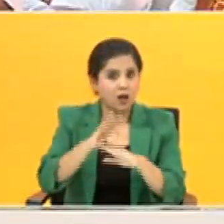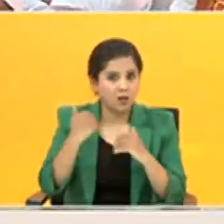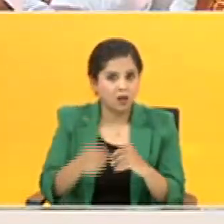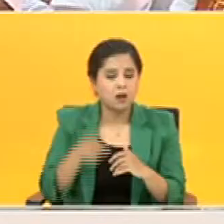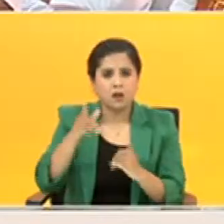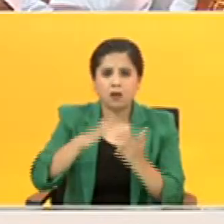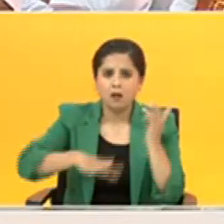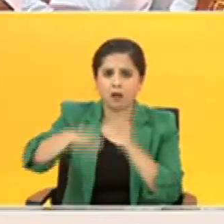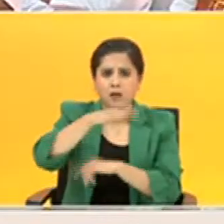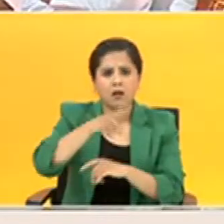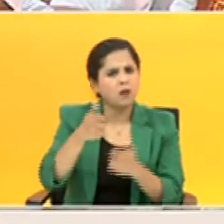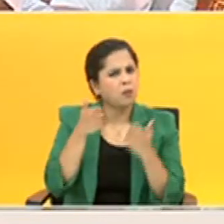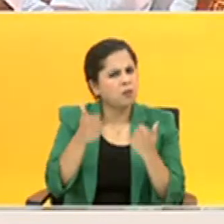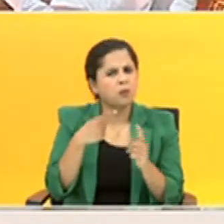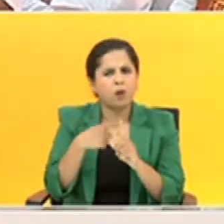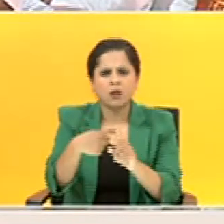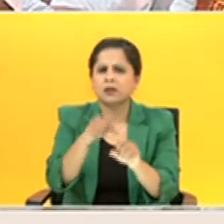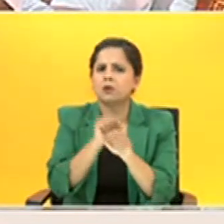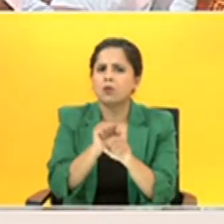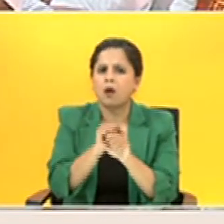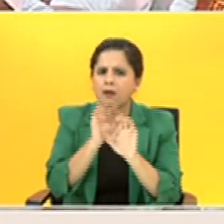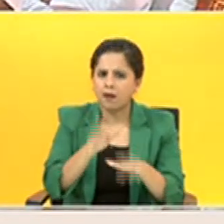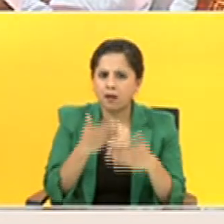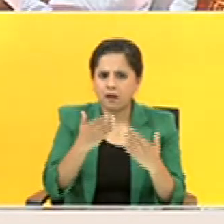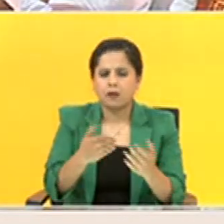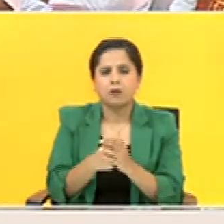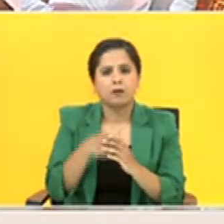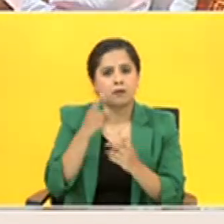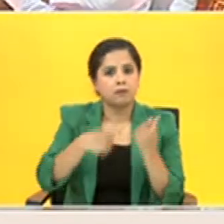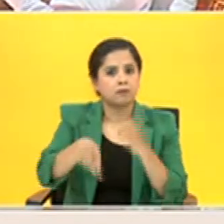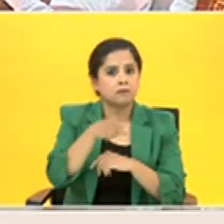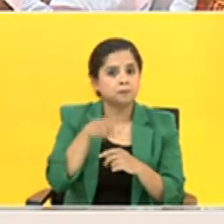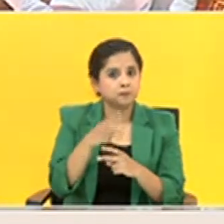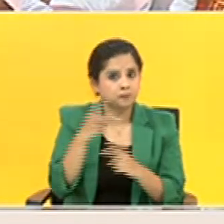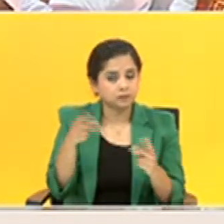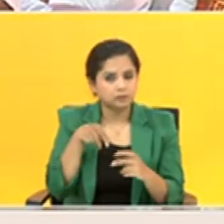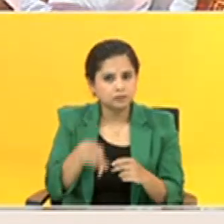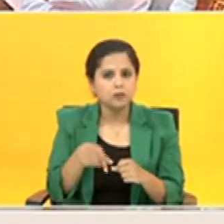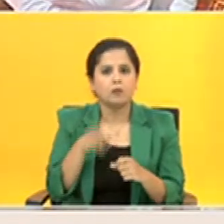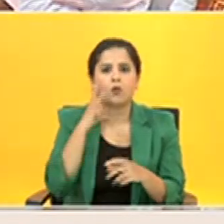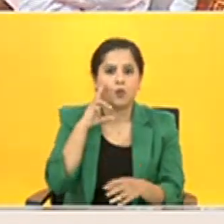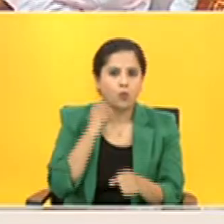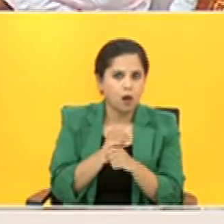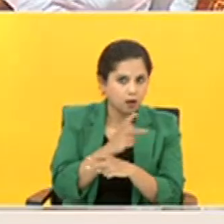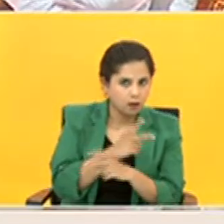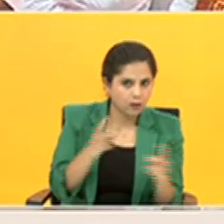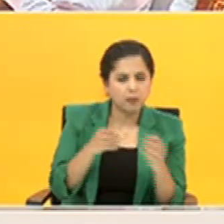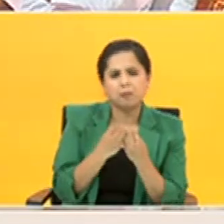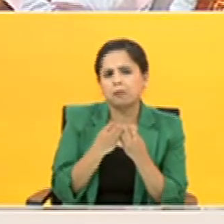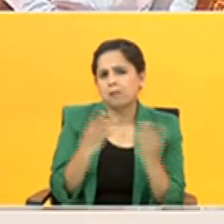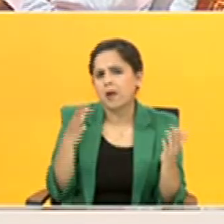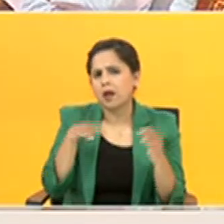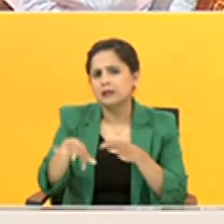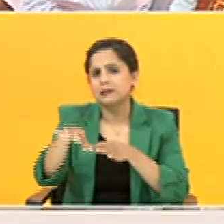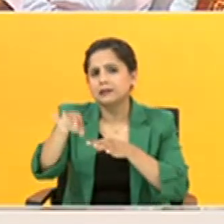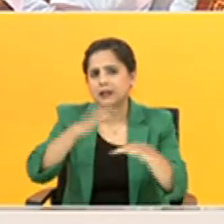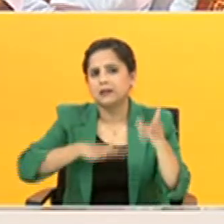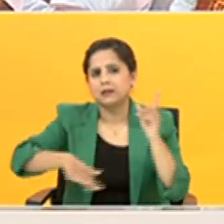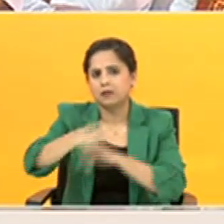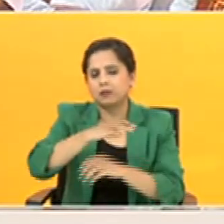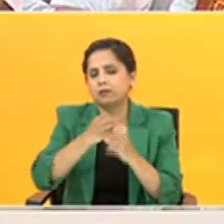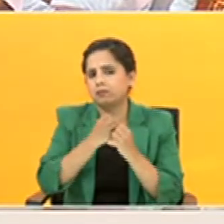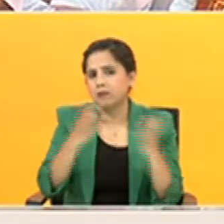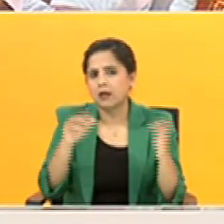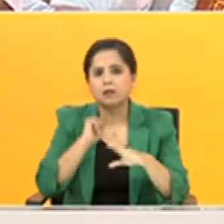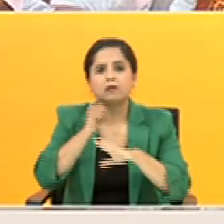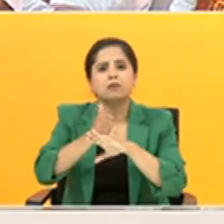सेक्टर में शानदार काम कर रहे हैं। विशाखापत्तनम, गुरुग्राम, ऐसे कई शहरों में कई